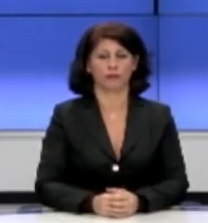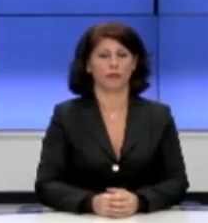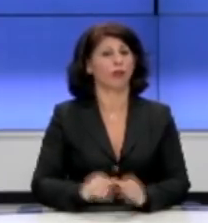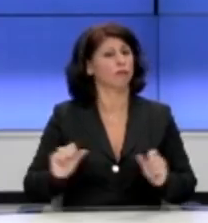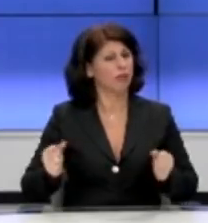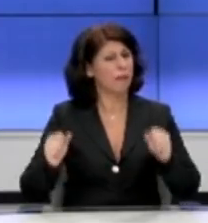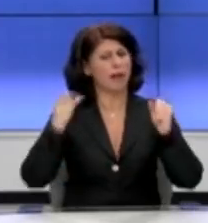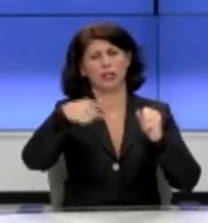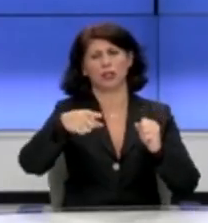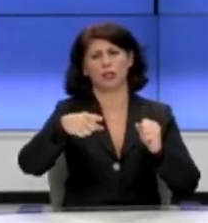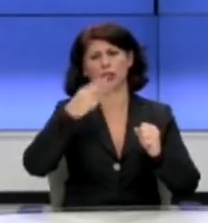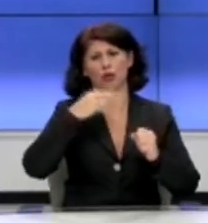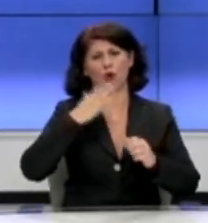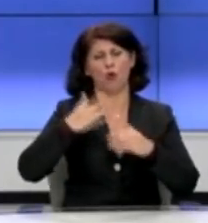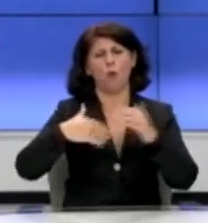του Πολυτεχνείου.